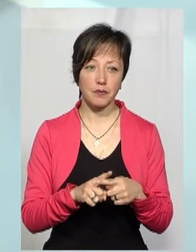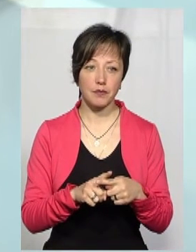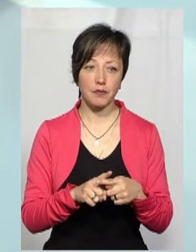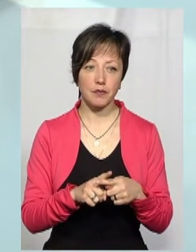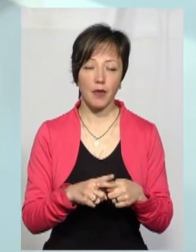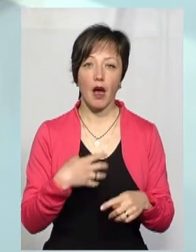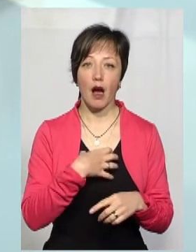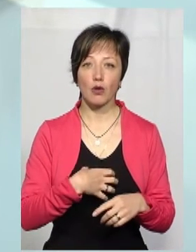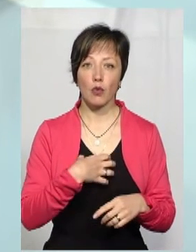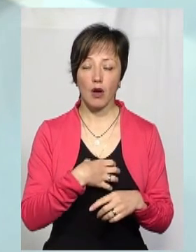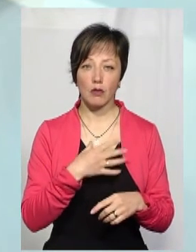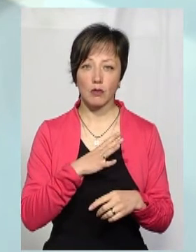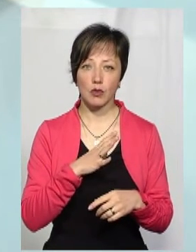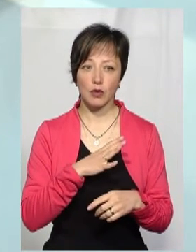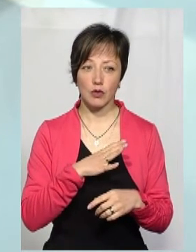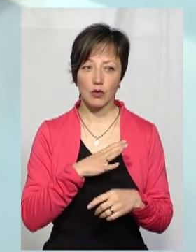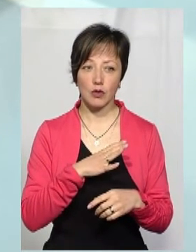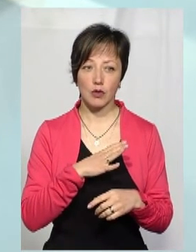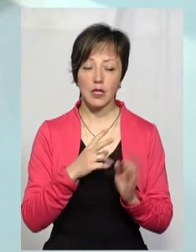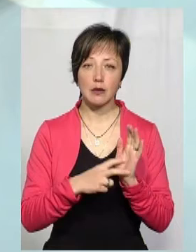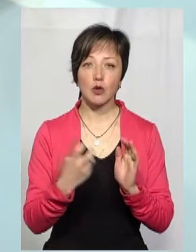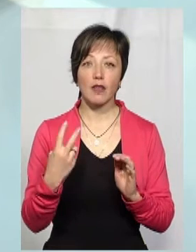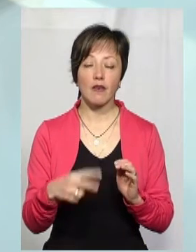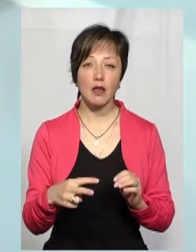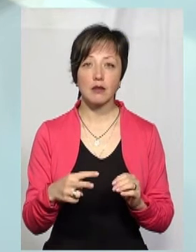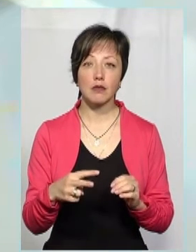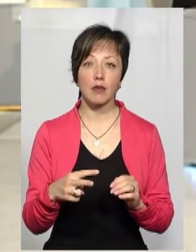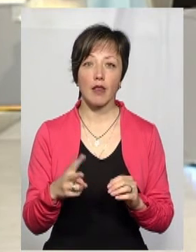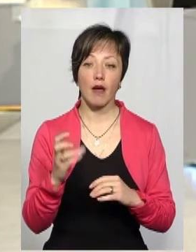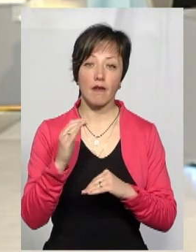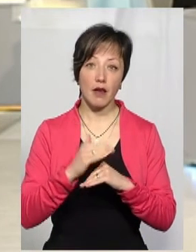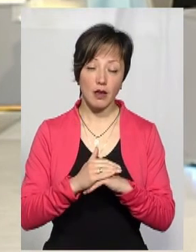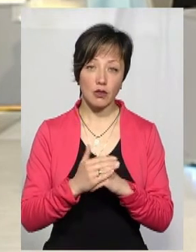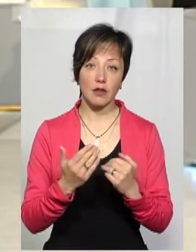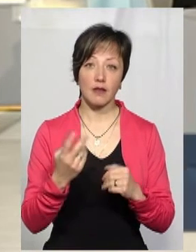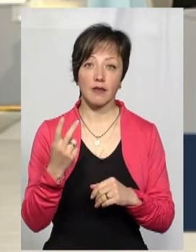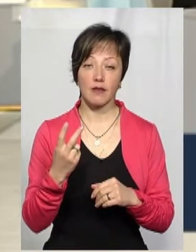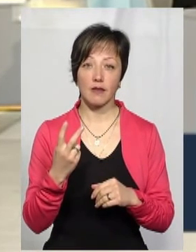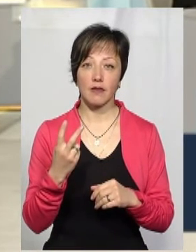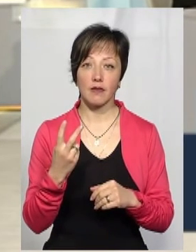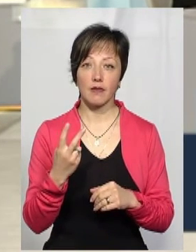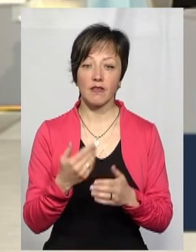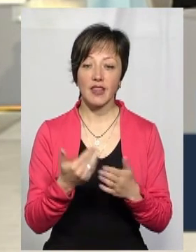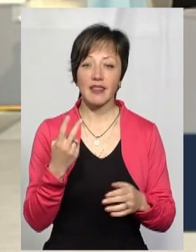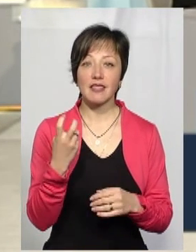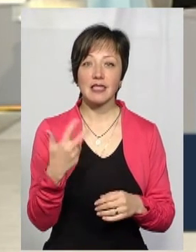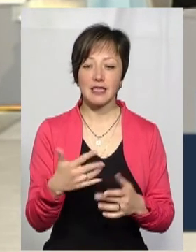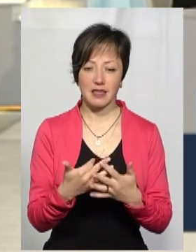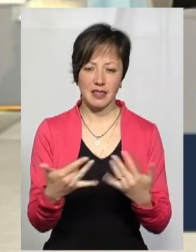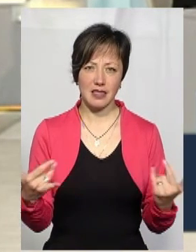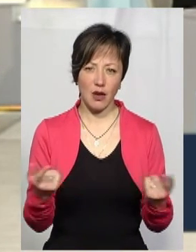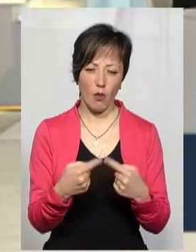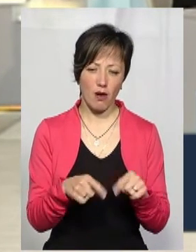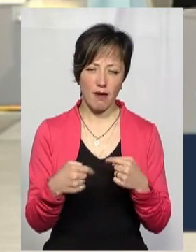були от актуальними, от я просто вже йшов на ефір, 720 були актуальними на вечір від 230 роботодавців. Ну,